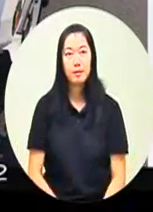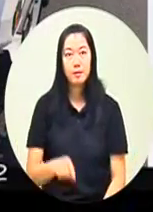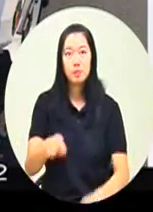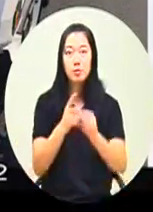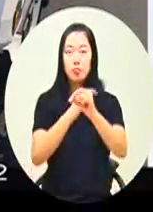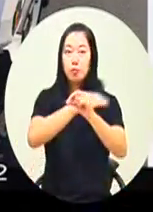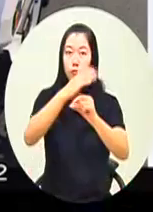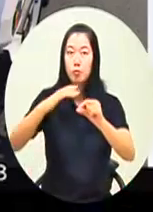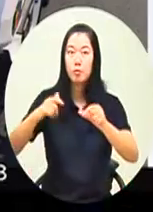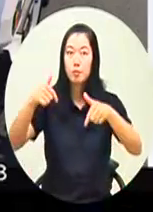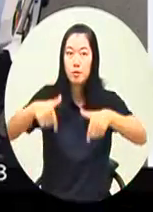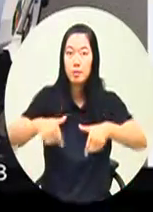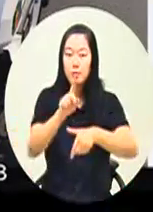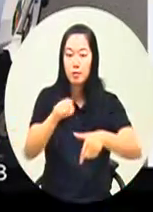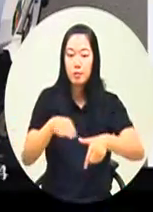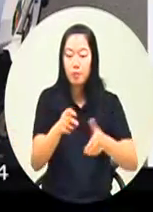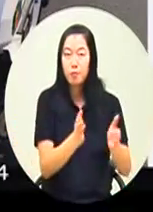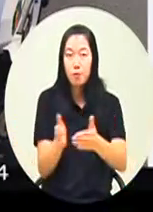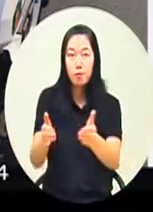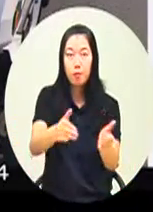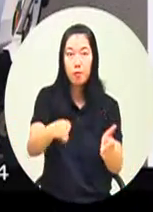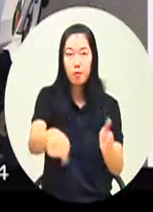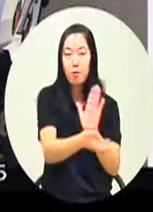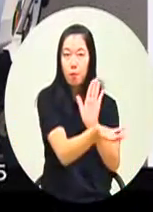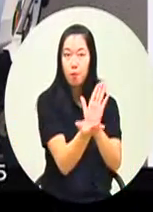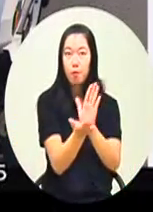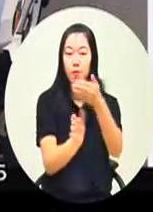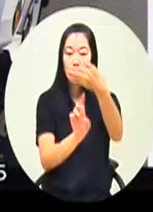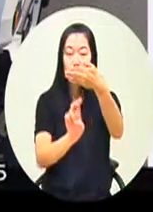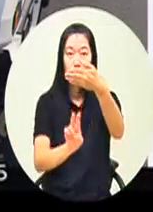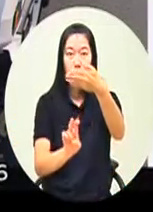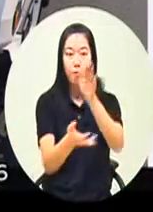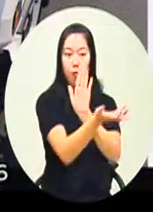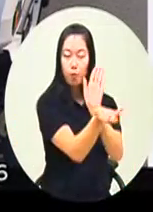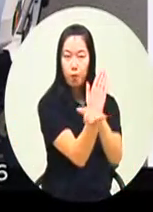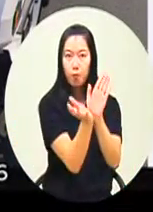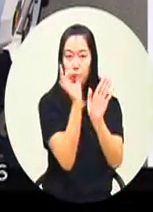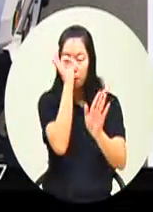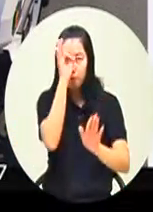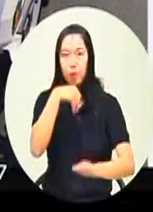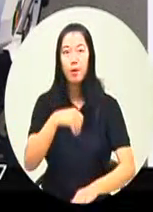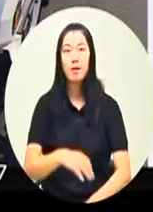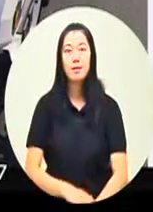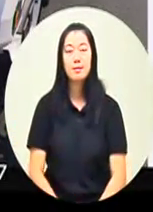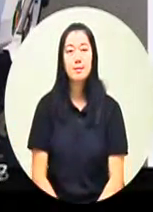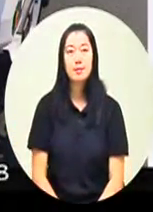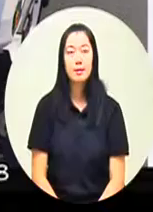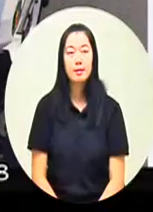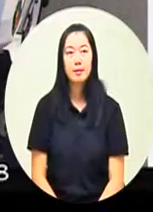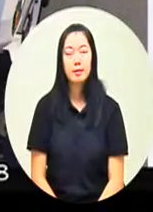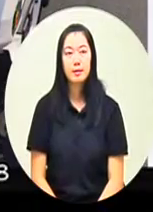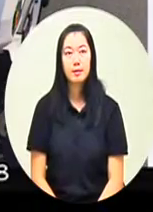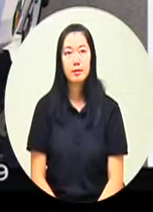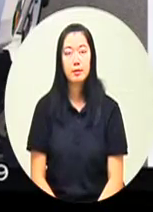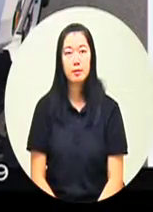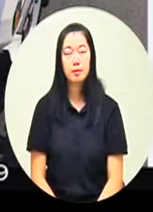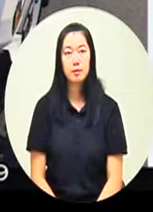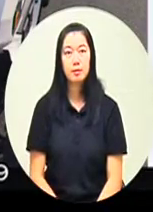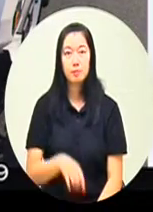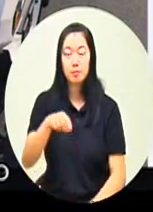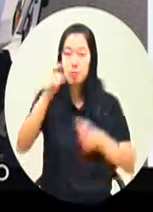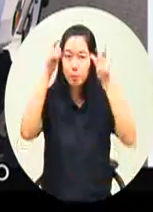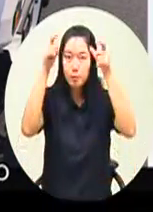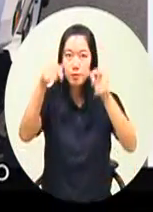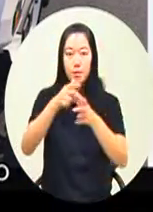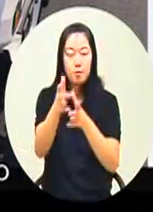学西子湾前面那天的展览在9月22日我们的无车日的活动干净能源，那这个是我们高雄的